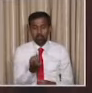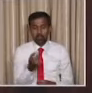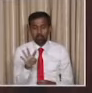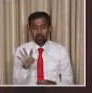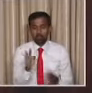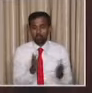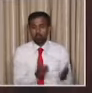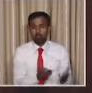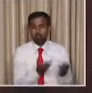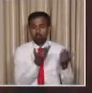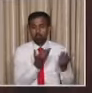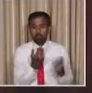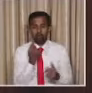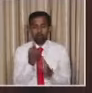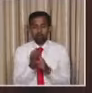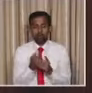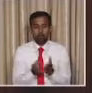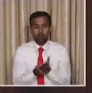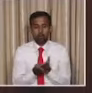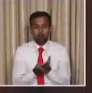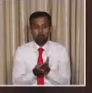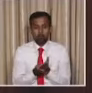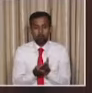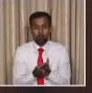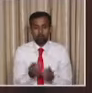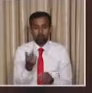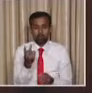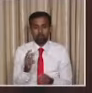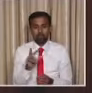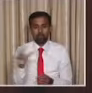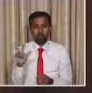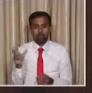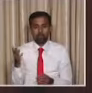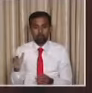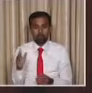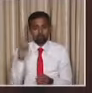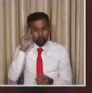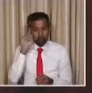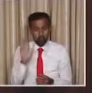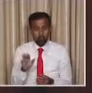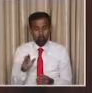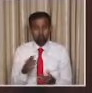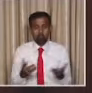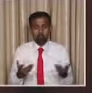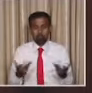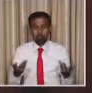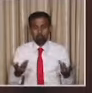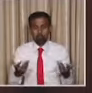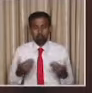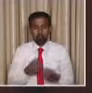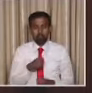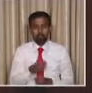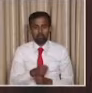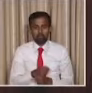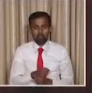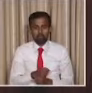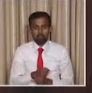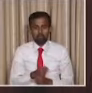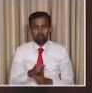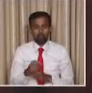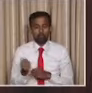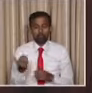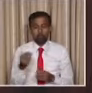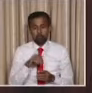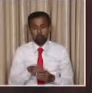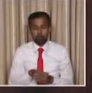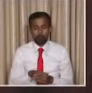කරපු මධ්‍යම අධිවේගී මාර්ගයේ 2018 නිම කරන්න තිබ්බේ. නමුත් ඒක බැරුණා අපේ රජයේ බලයට පත්වල